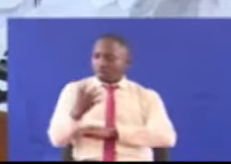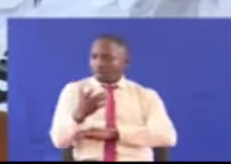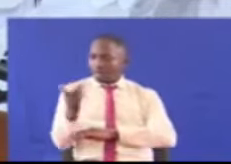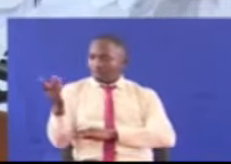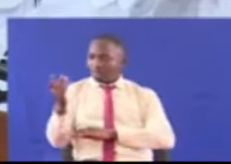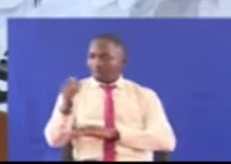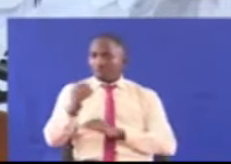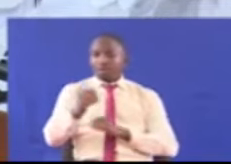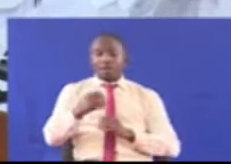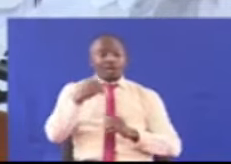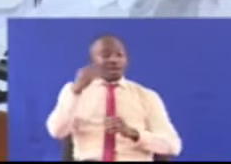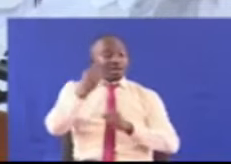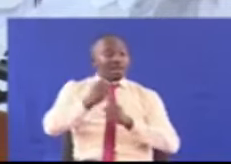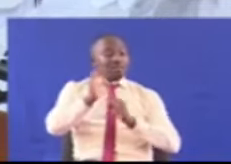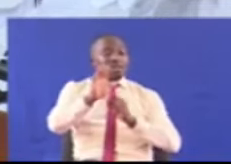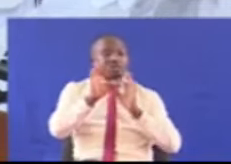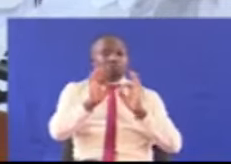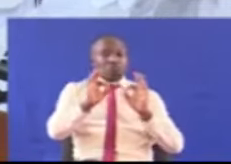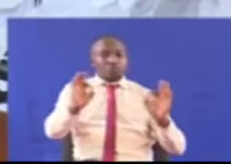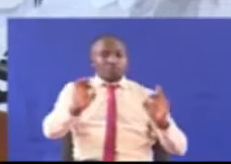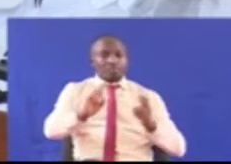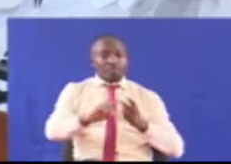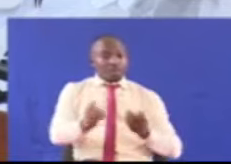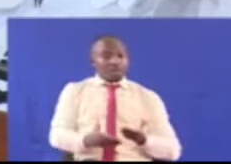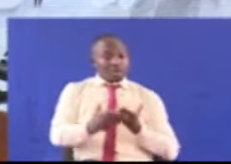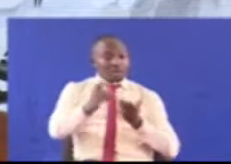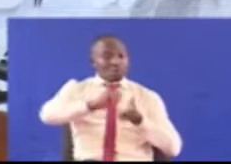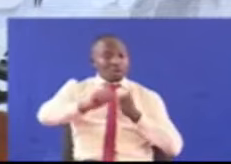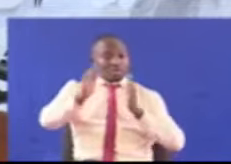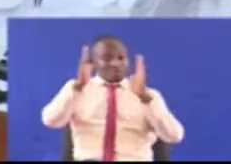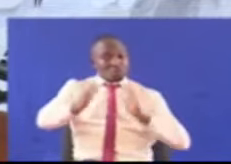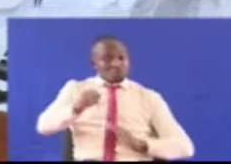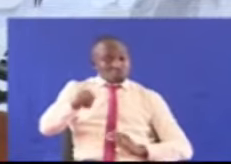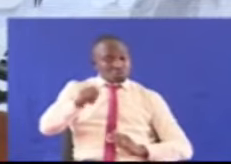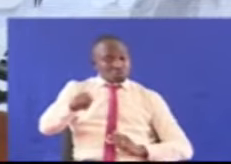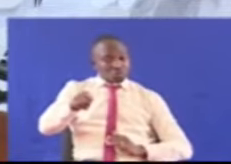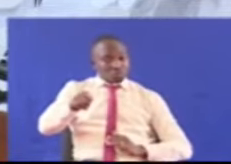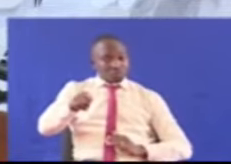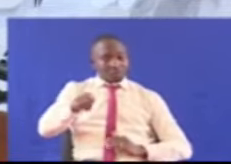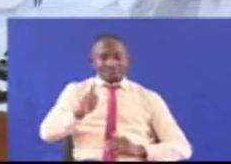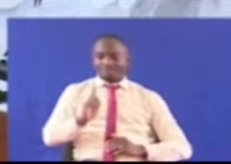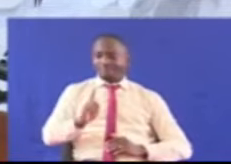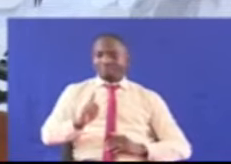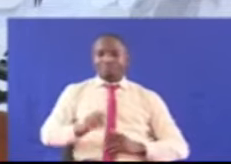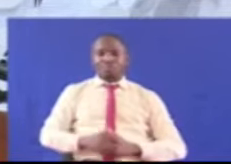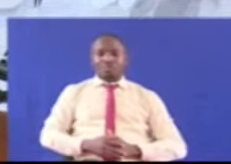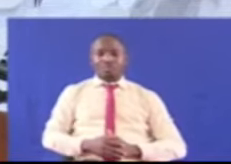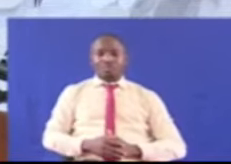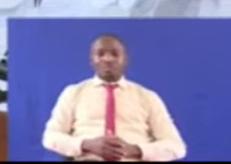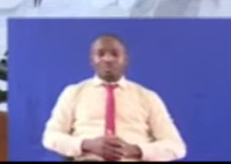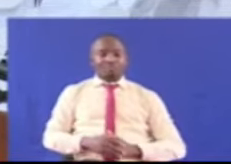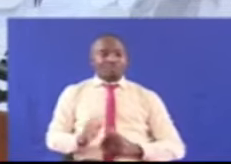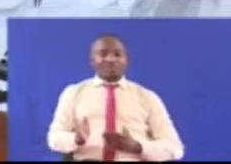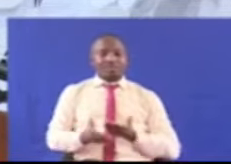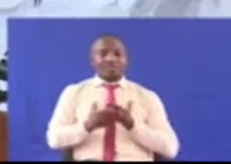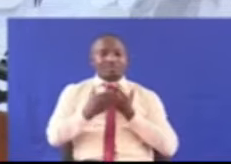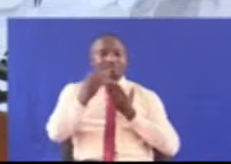Mwagama amefanya kazi nzuri sana. Na naibu katibu mkuu huyu, hebu mchukue ni chama kule.